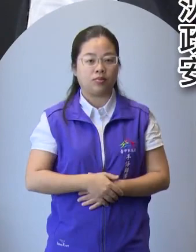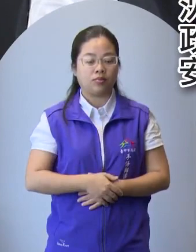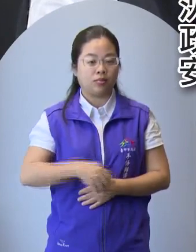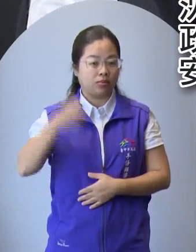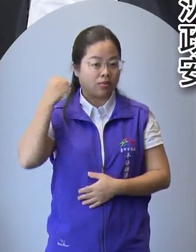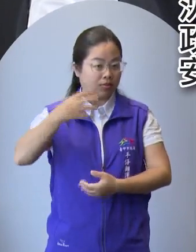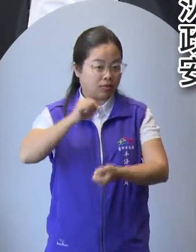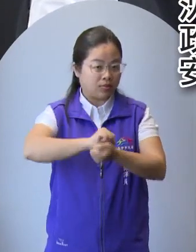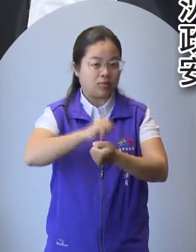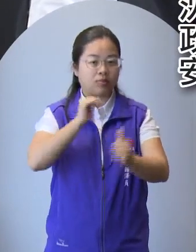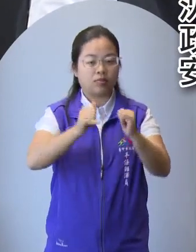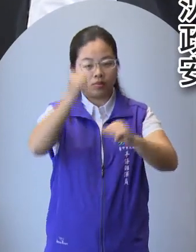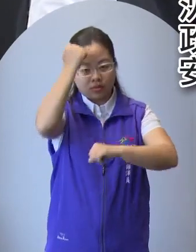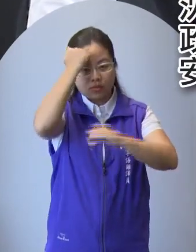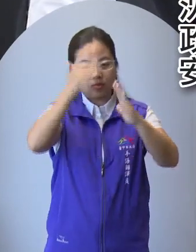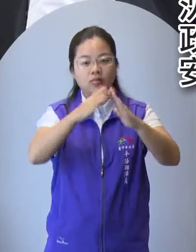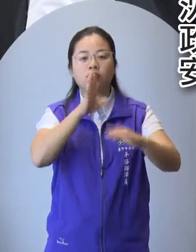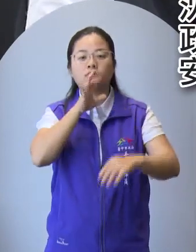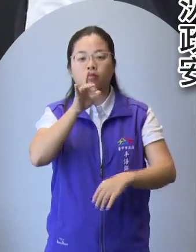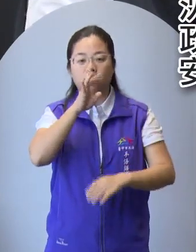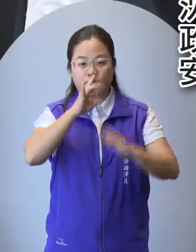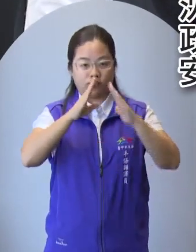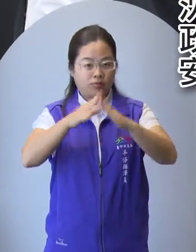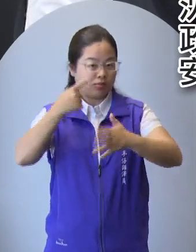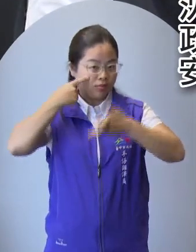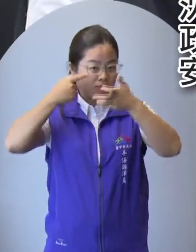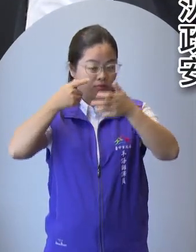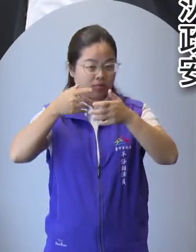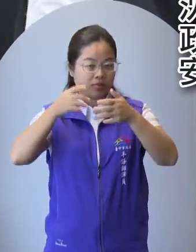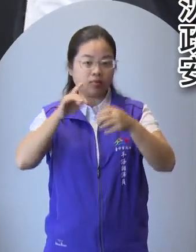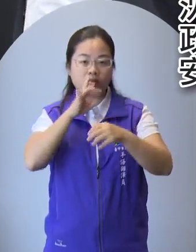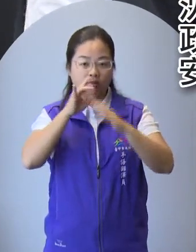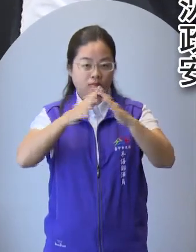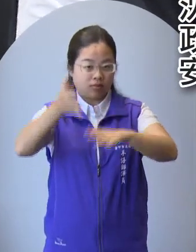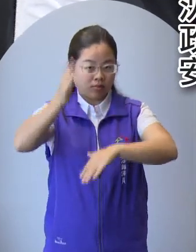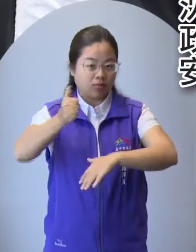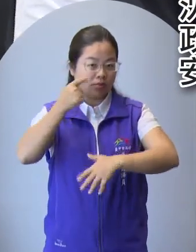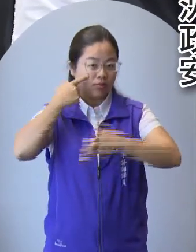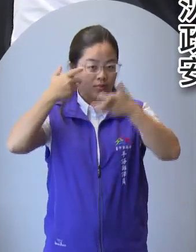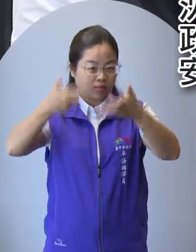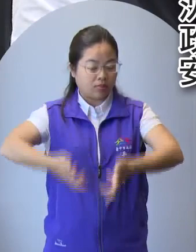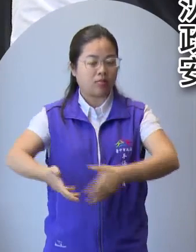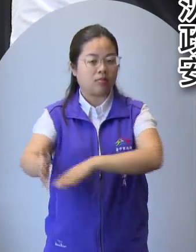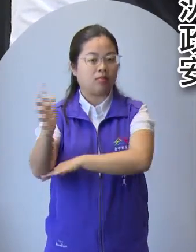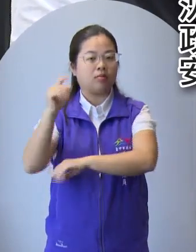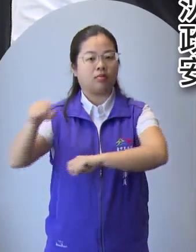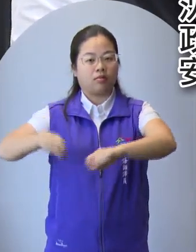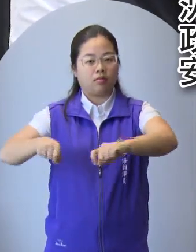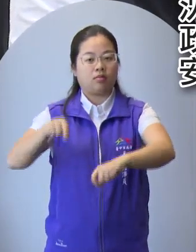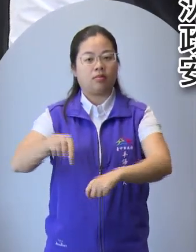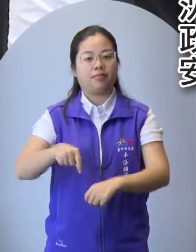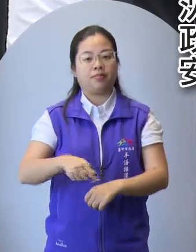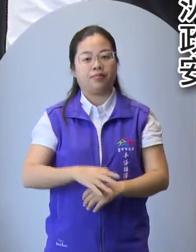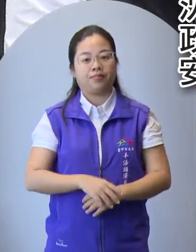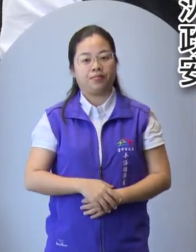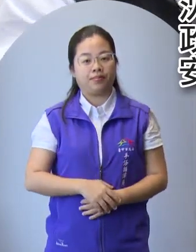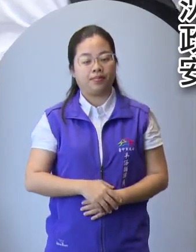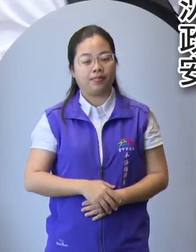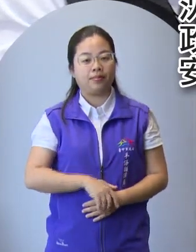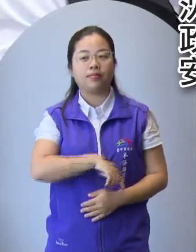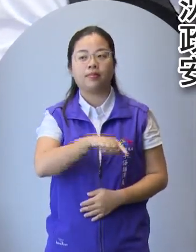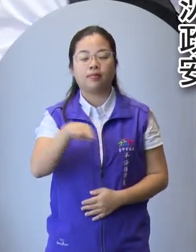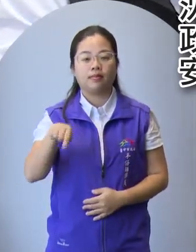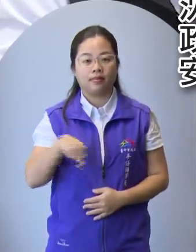办社会住宅是我们市长非常重视的政策，那么这个政策呢，我们